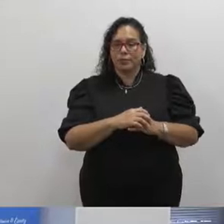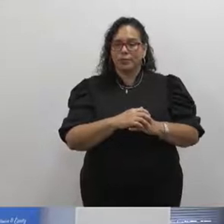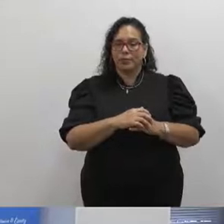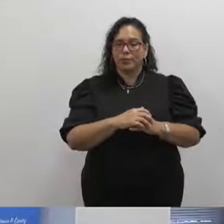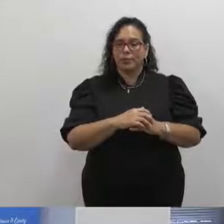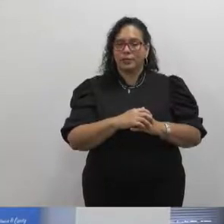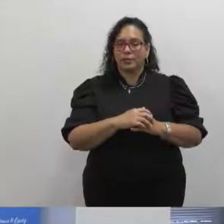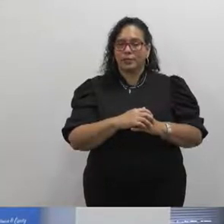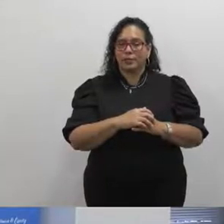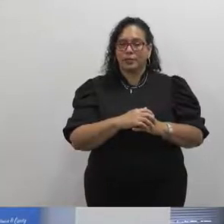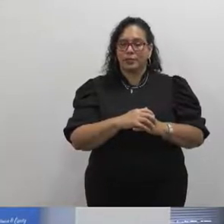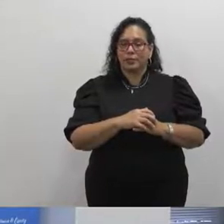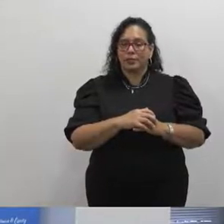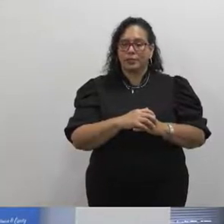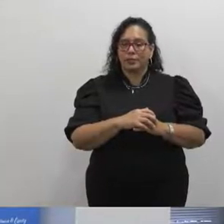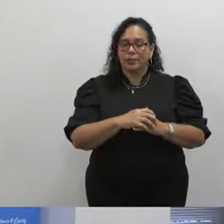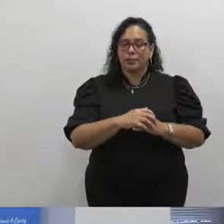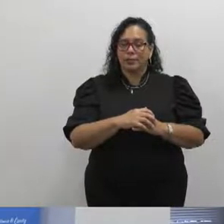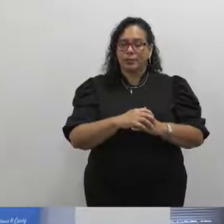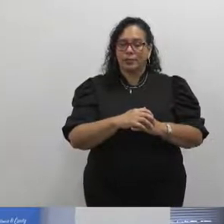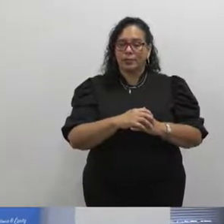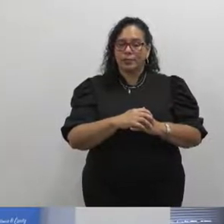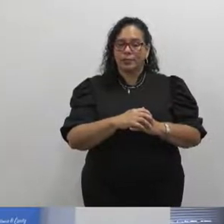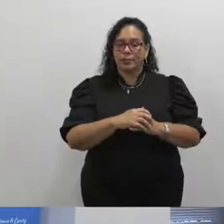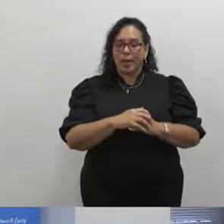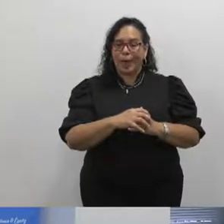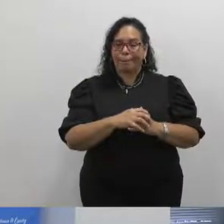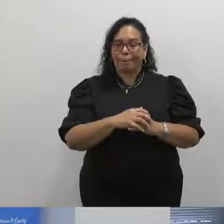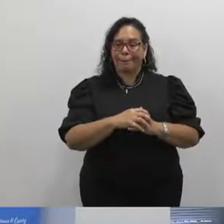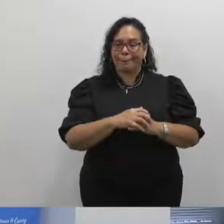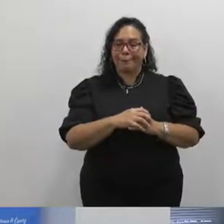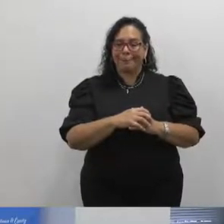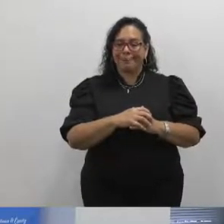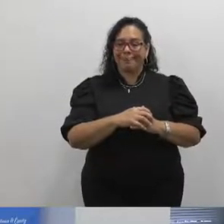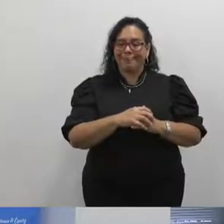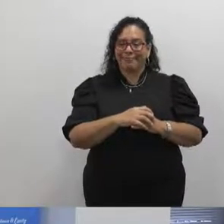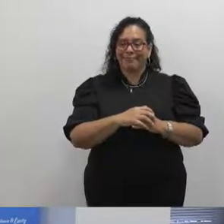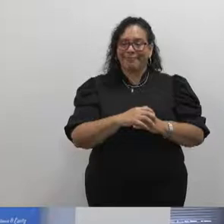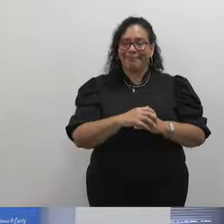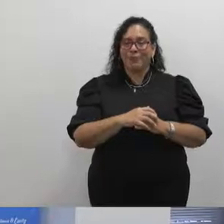khăn ông ca pras cài lầm o nì